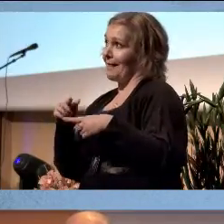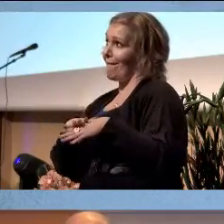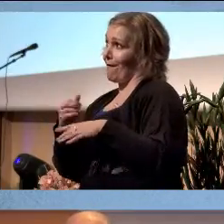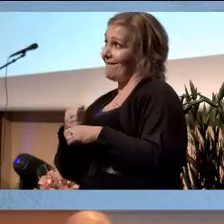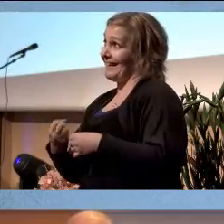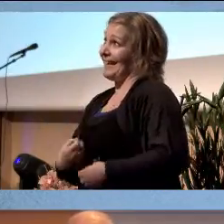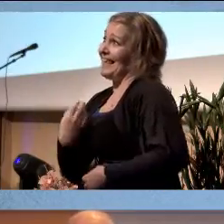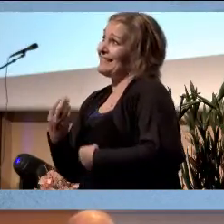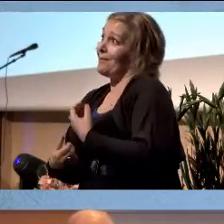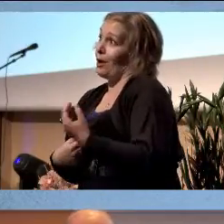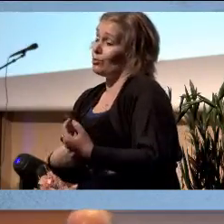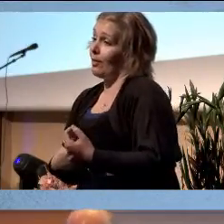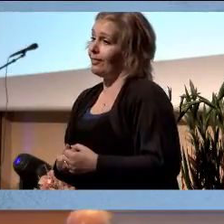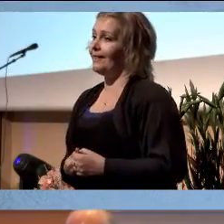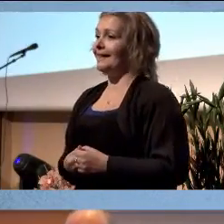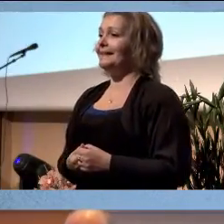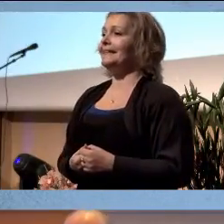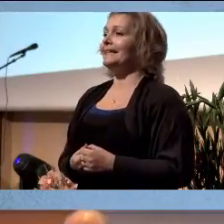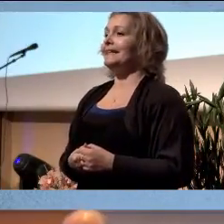derfra.